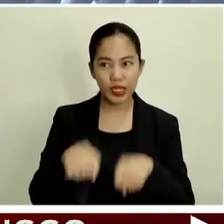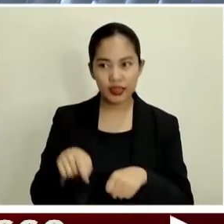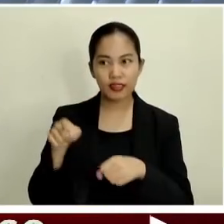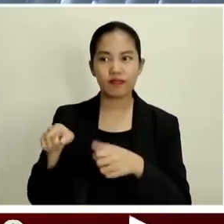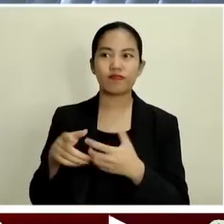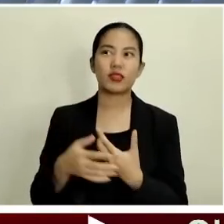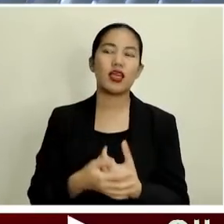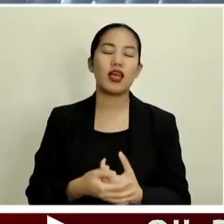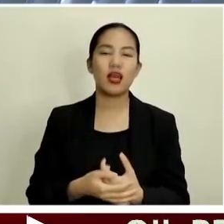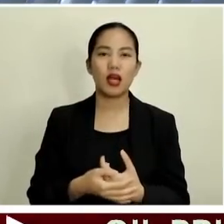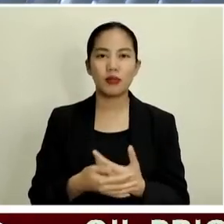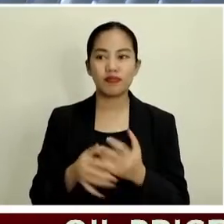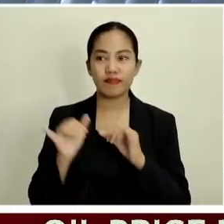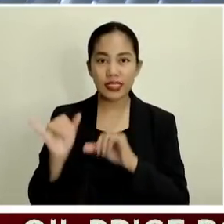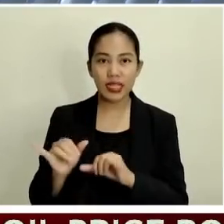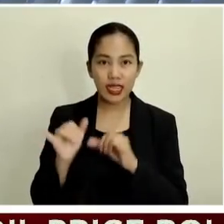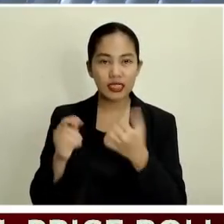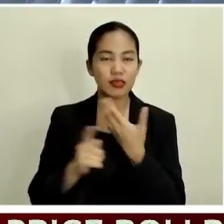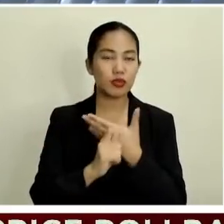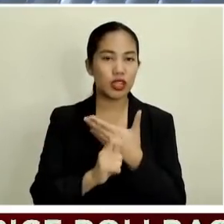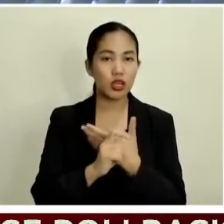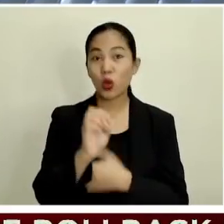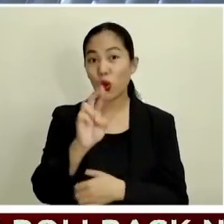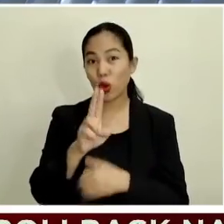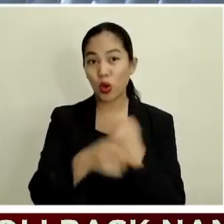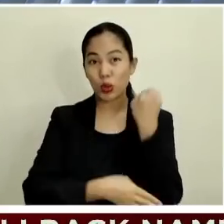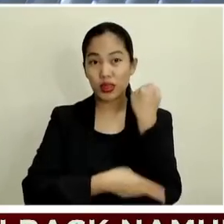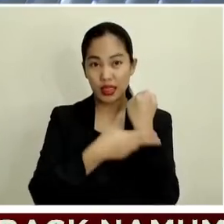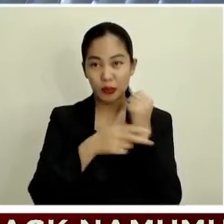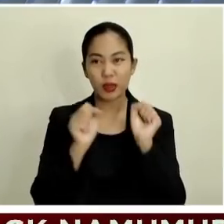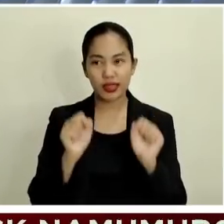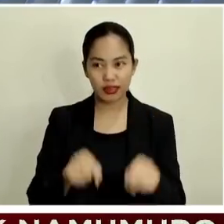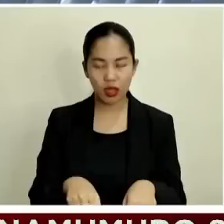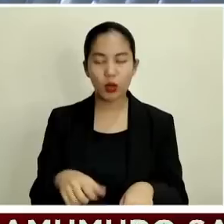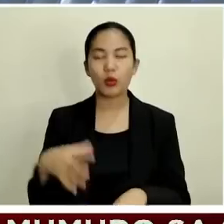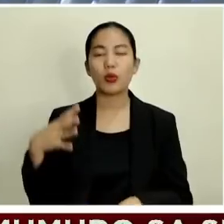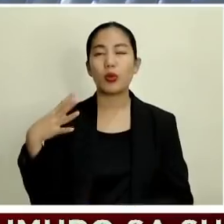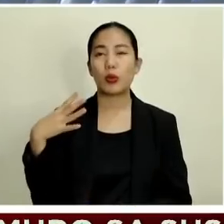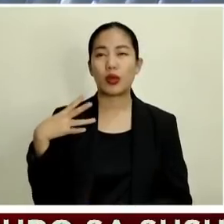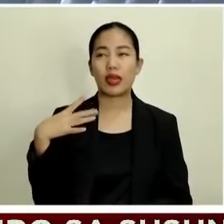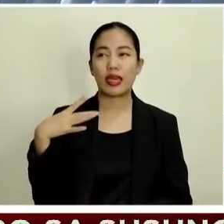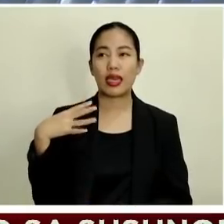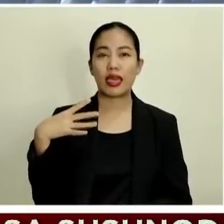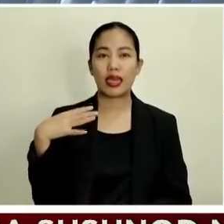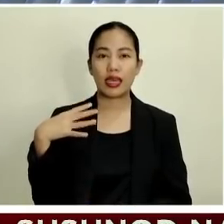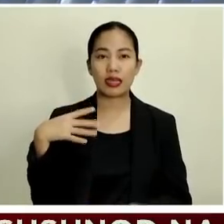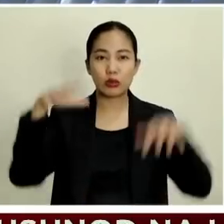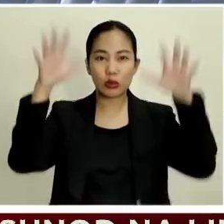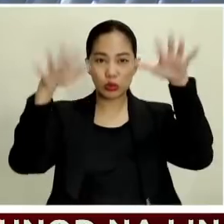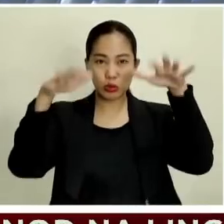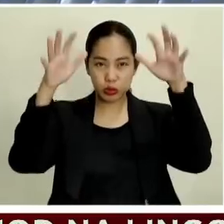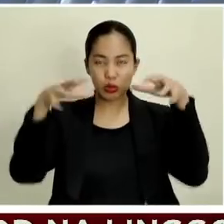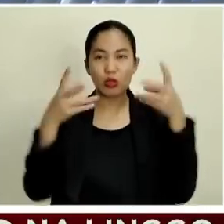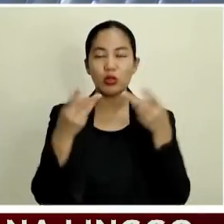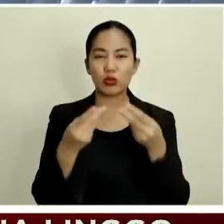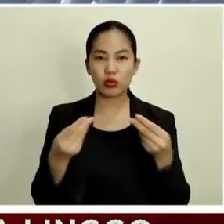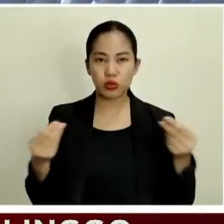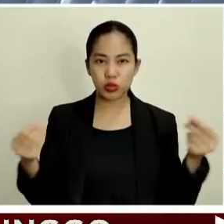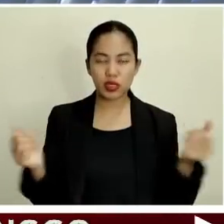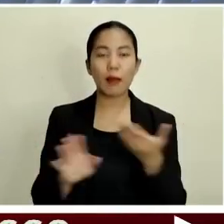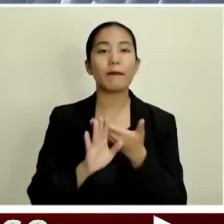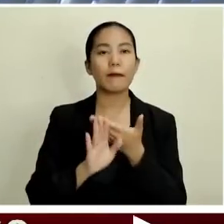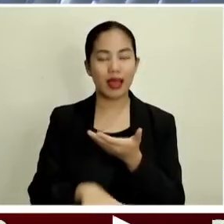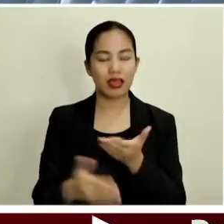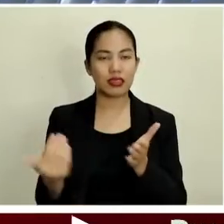well, isa pang option yan. Kumbaga, papintayin nyo na gumanda ang panahon dito sa Batangas at mag-resume ang mga biyahe. Pero definitely,